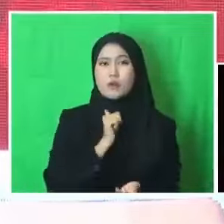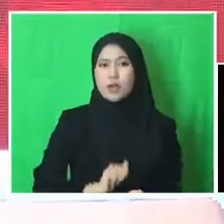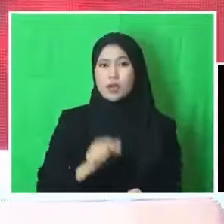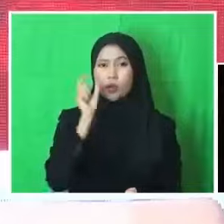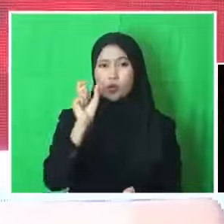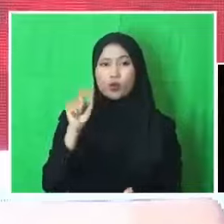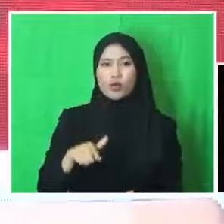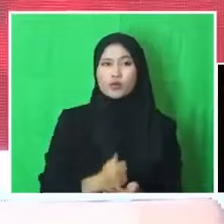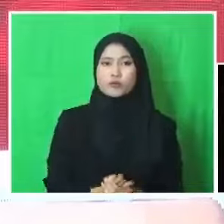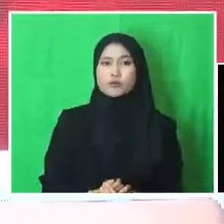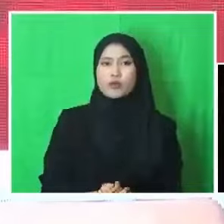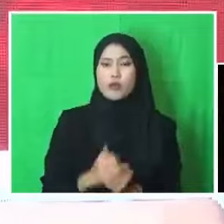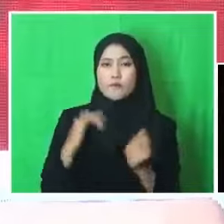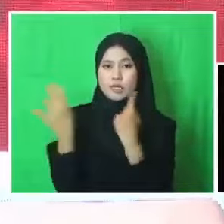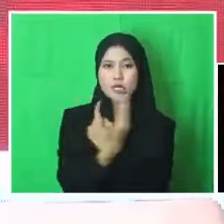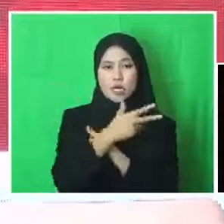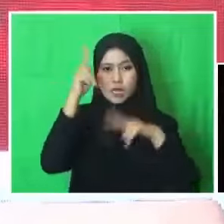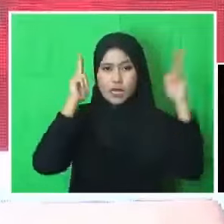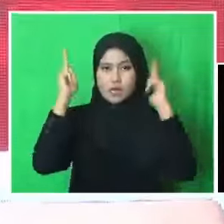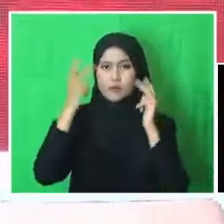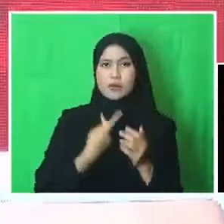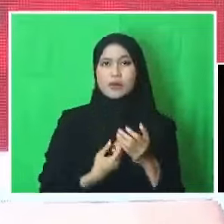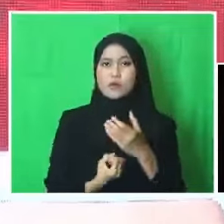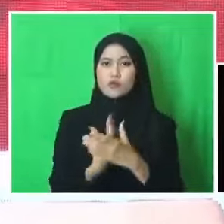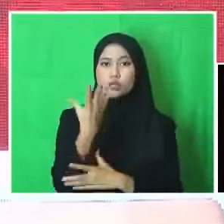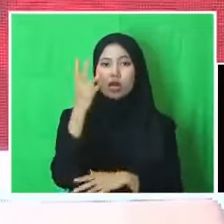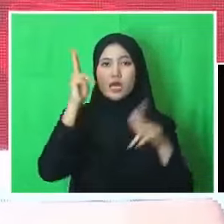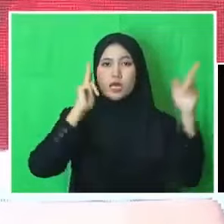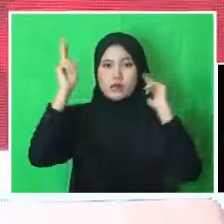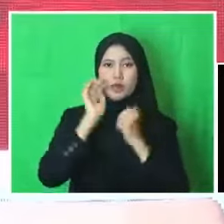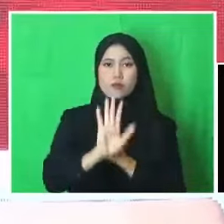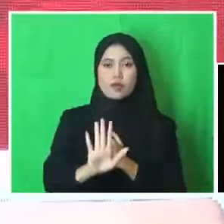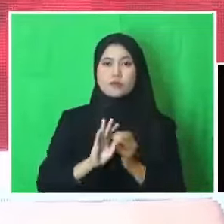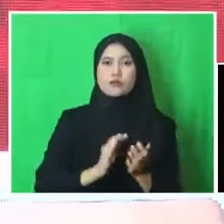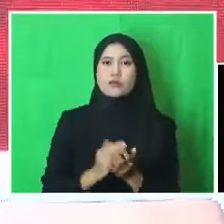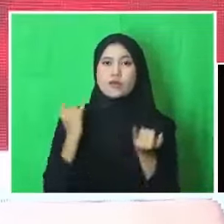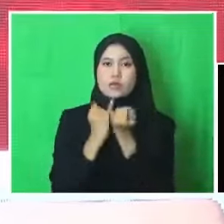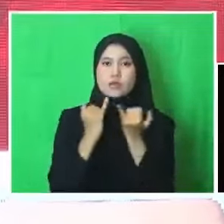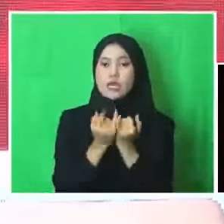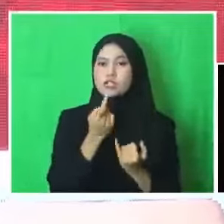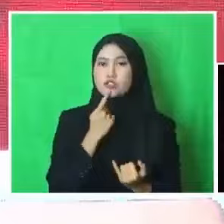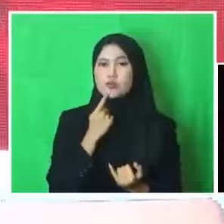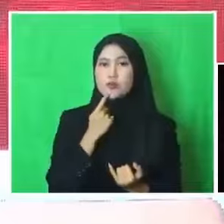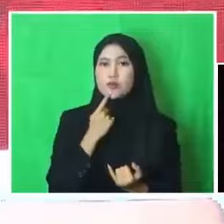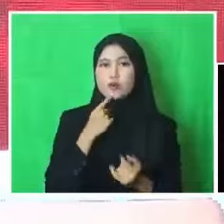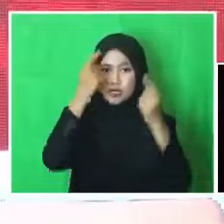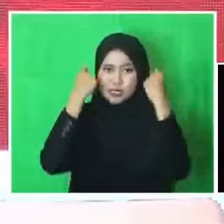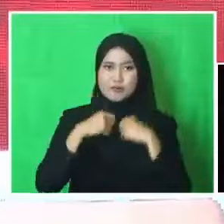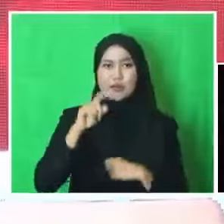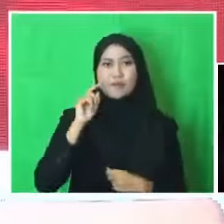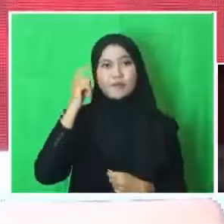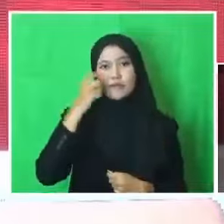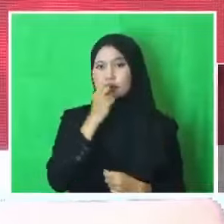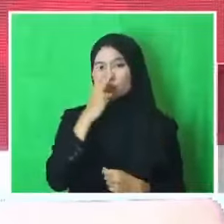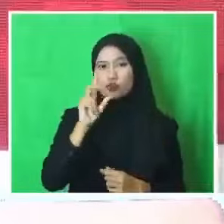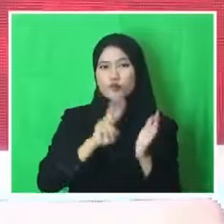itu yuk semua masyarakat NTB kita wujudkan NTB yang maju dan berdaya saing dengan coblos jibab ijau nomor satu